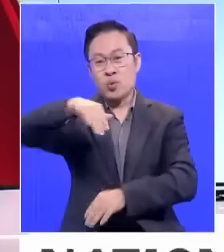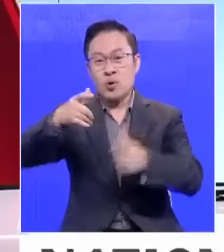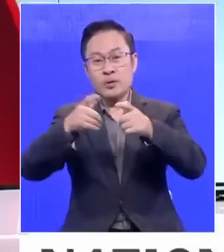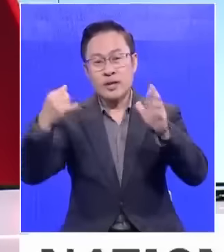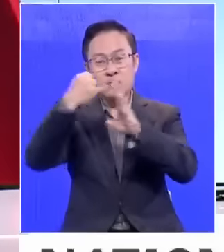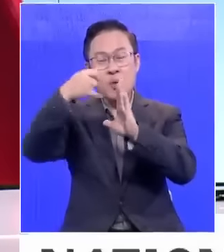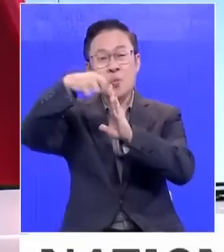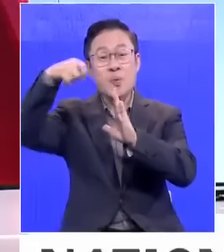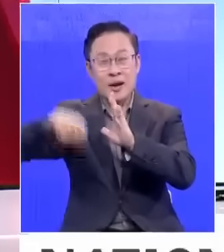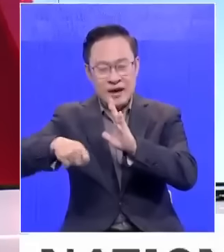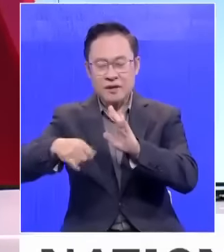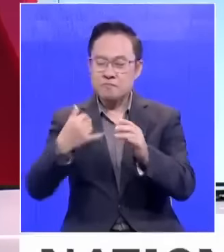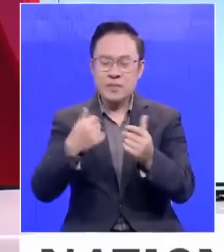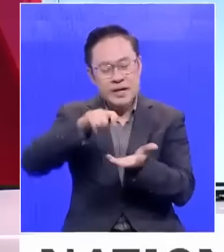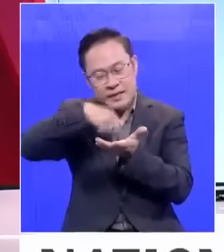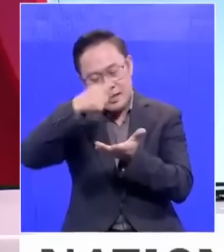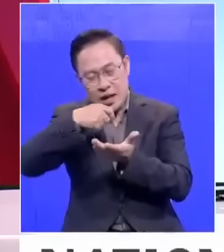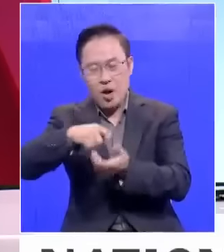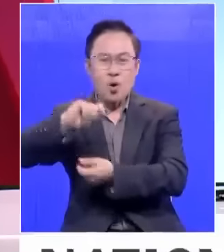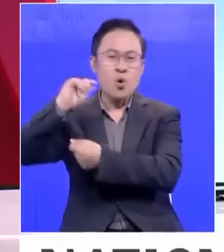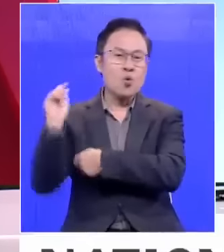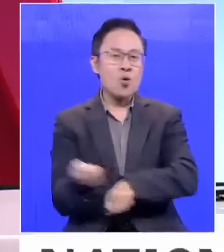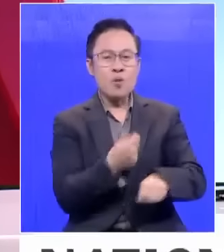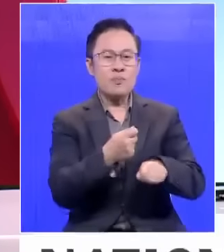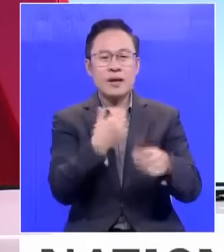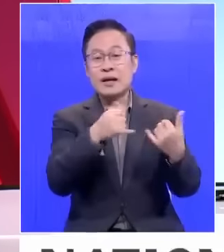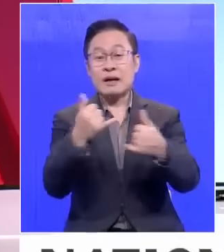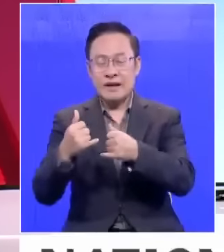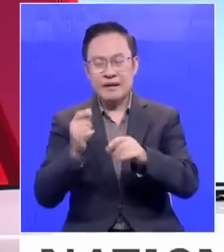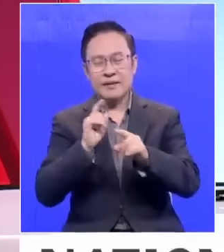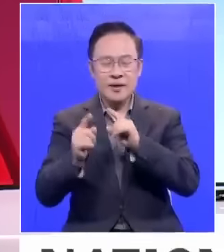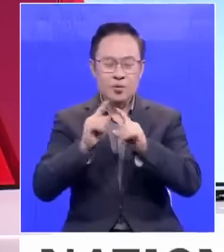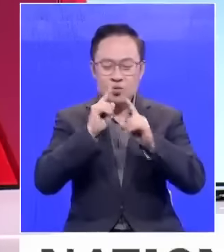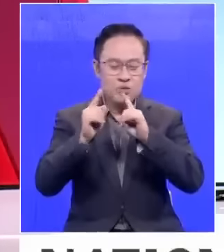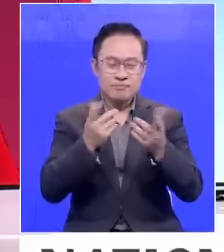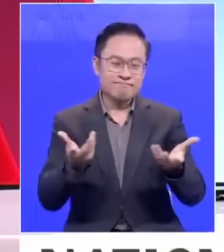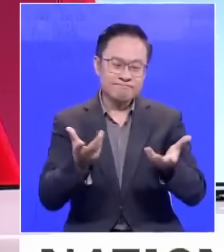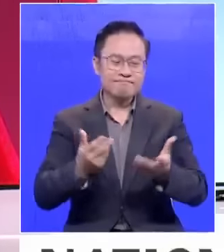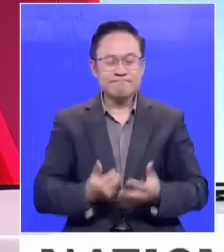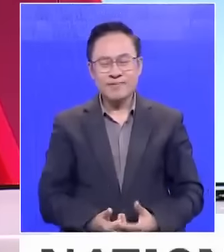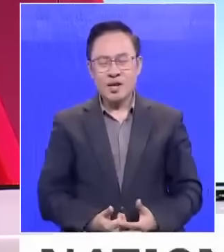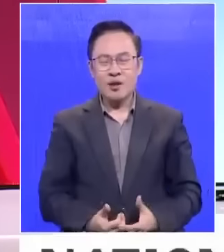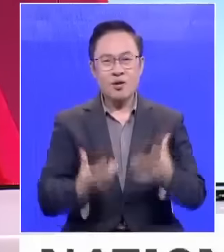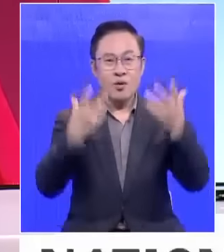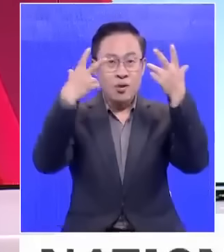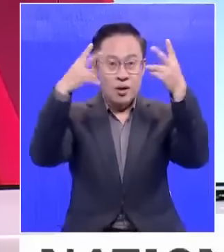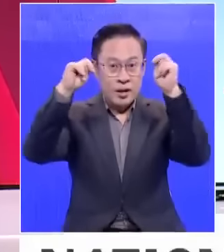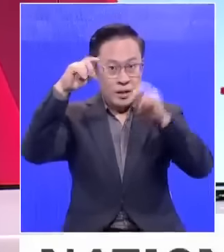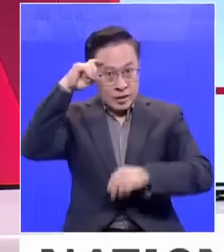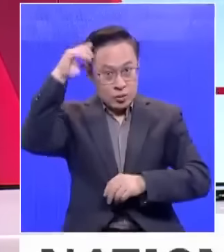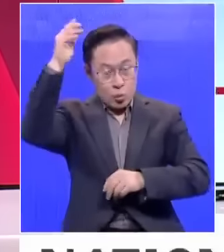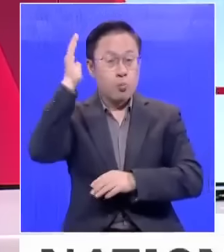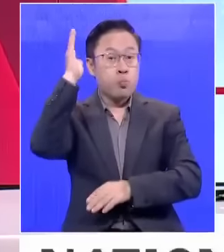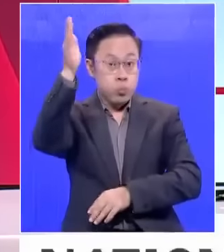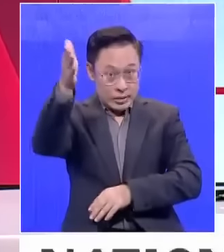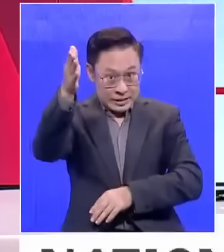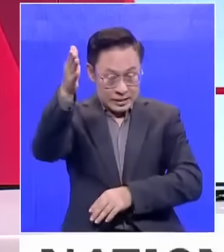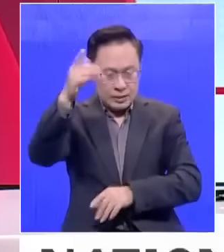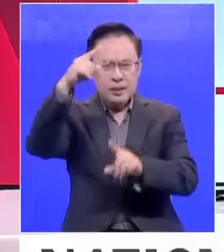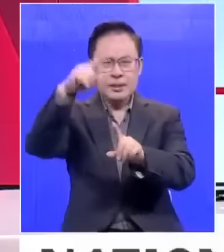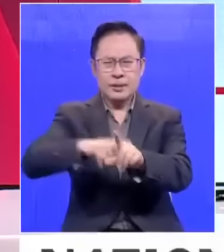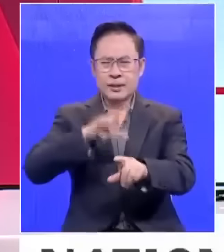มนตรียังจะแถลงเรื่องดิจิทัลวอลเล็ตด้วยในรายละเอียดต่างๆว่าอะไรซื้อได้บ้างเงินมาจากไหนจะเดินหน้าโครงการอย่างไรไต